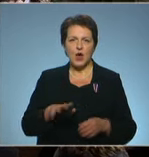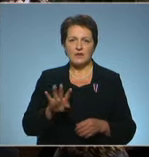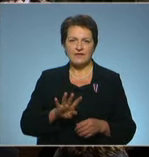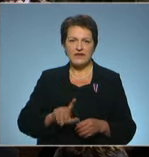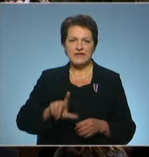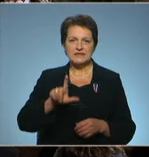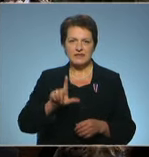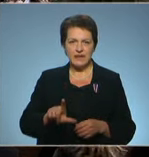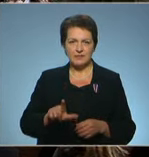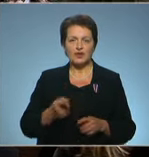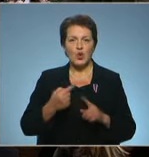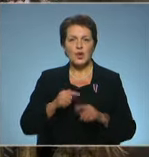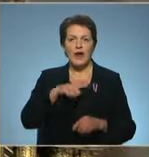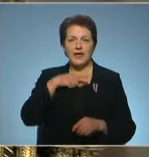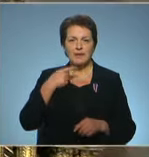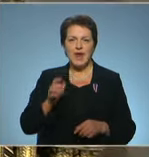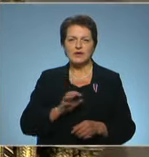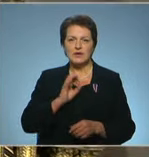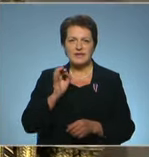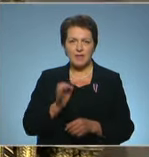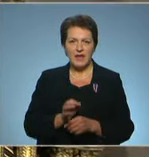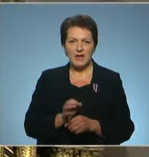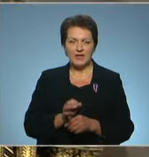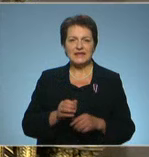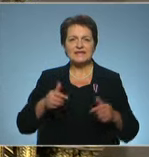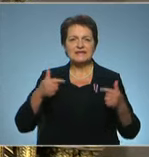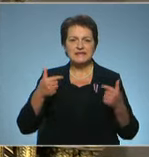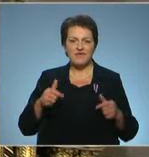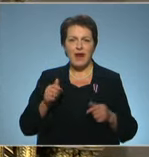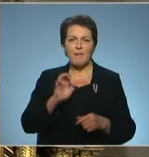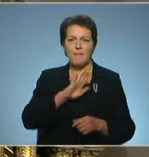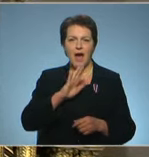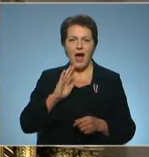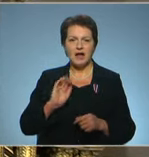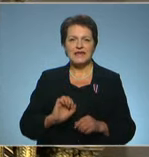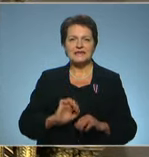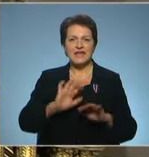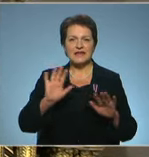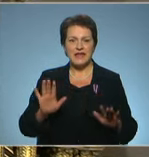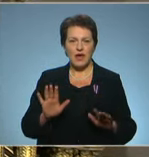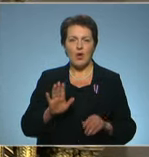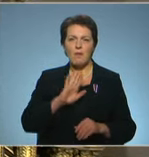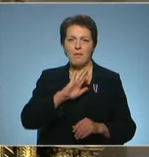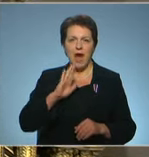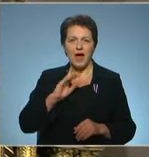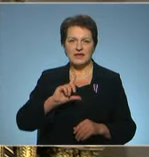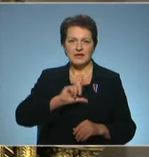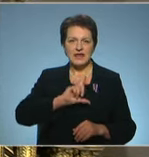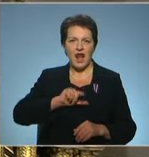97. Un gribētos pateikt, svinam mātes dienu, mātes